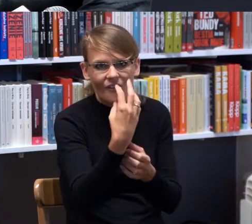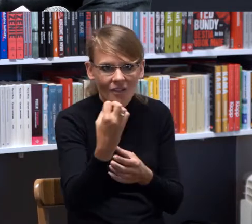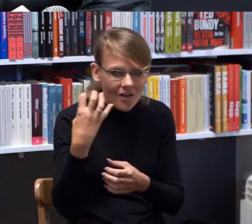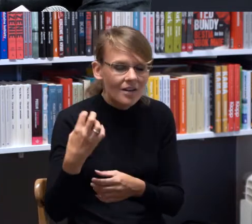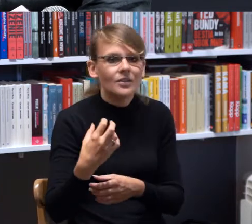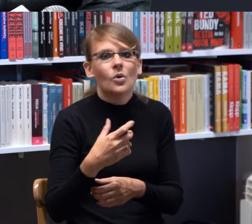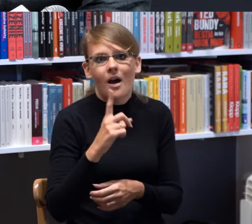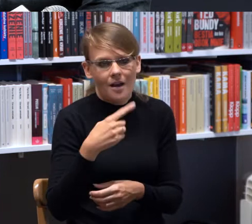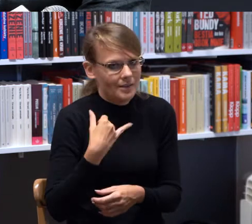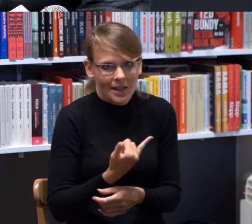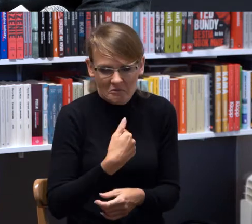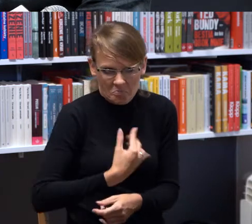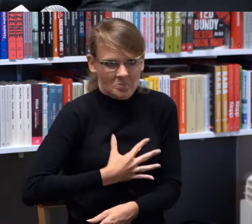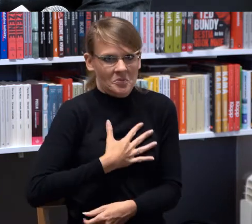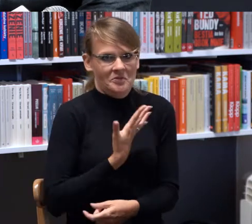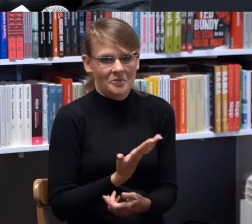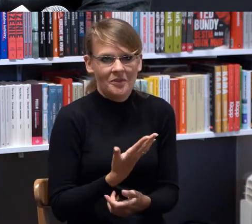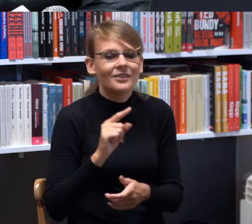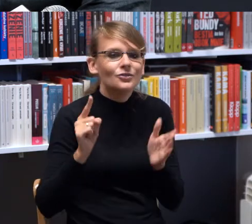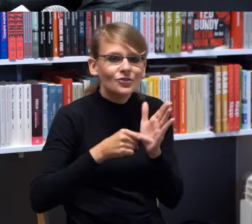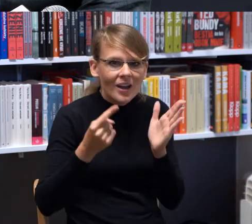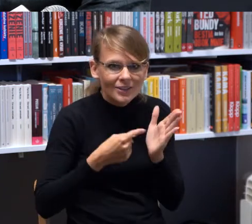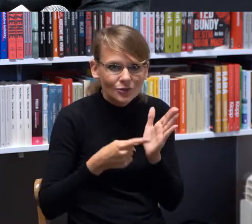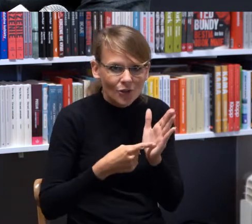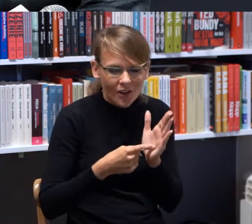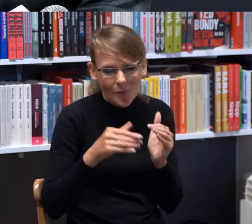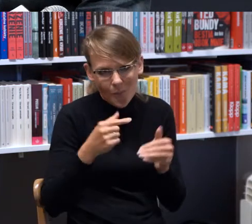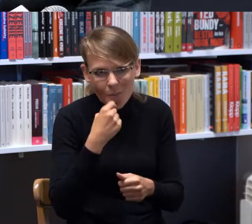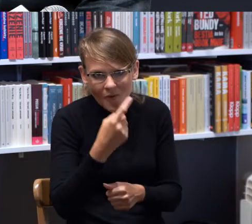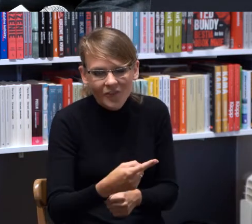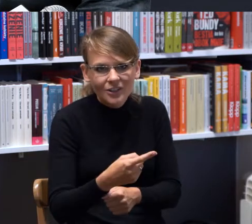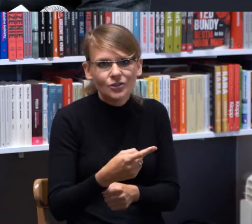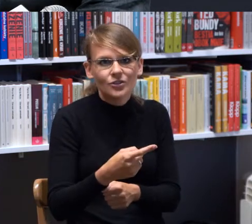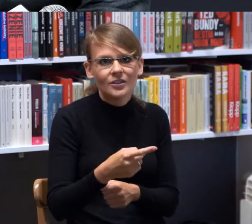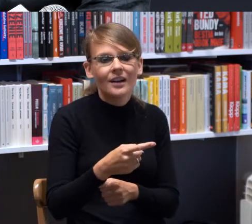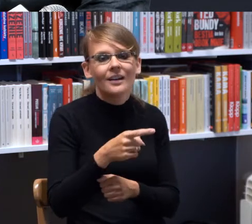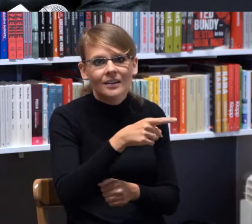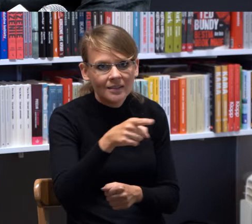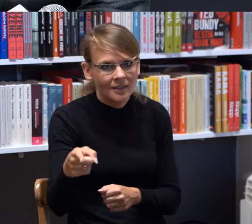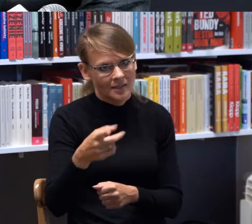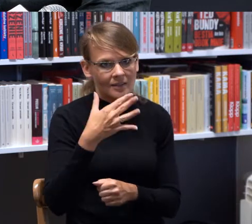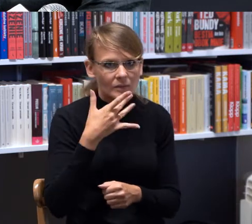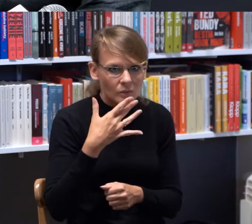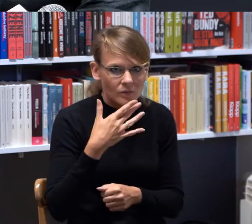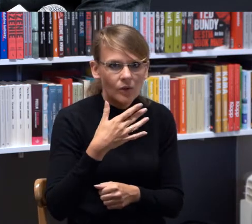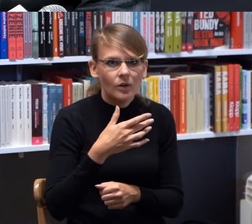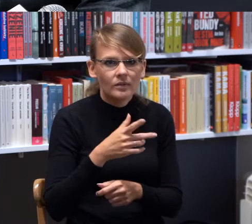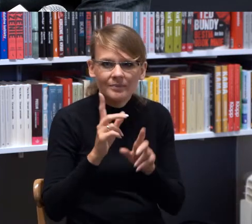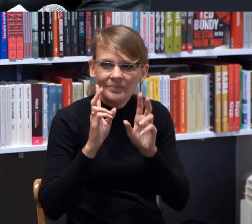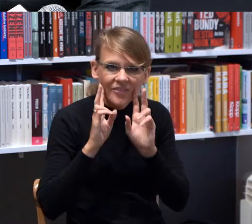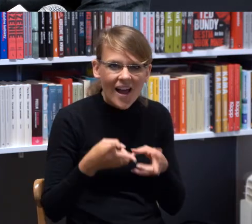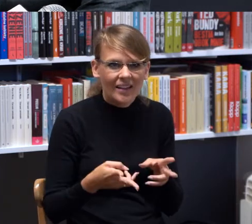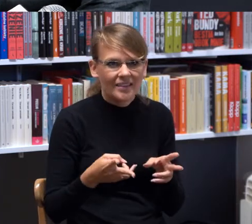jestem zaskoczona. I często to Państwu powiem, że to za tą deklaracją idzie faktycznie coś, jakaś